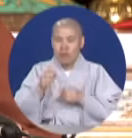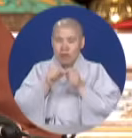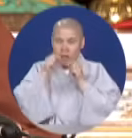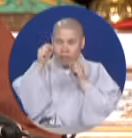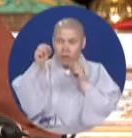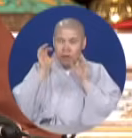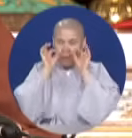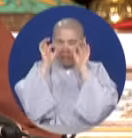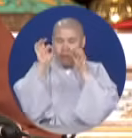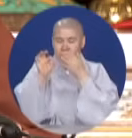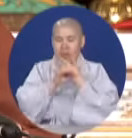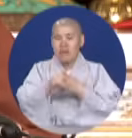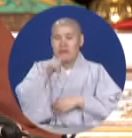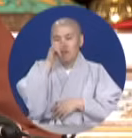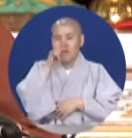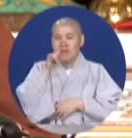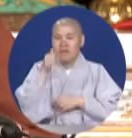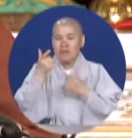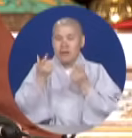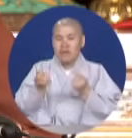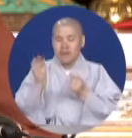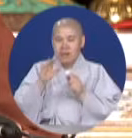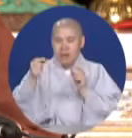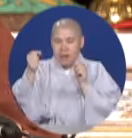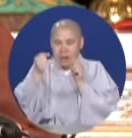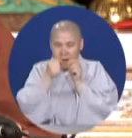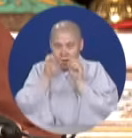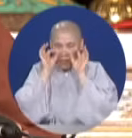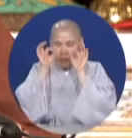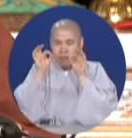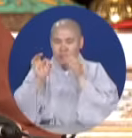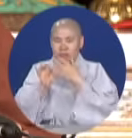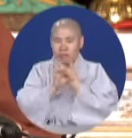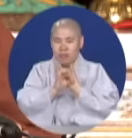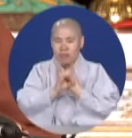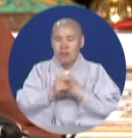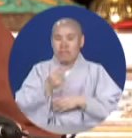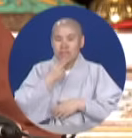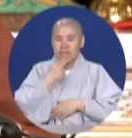멀리 보면 있는 것처럼 보이는데 가까이 보면 없다.